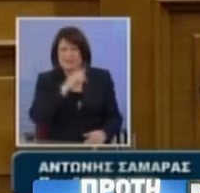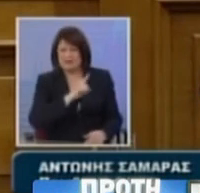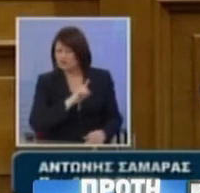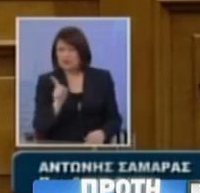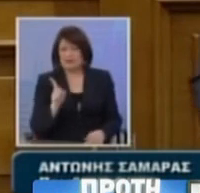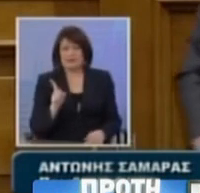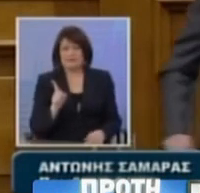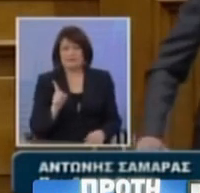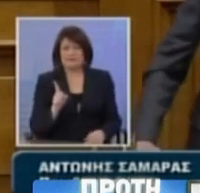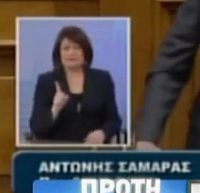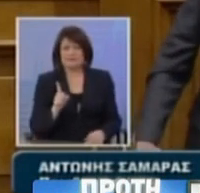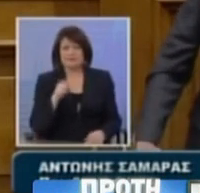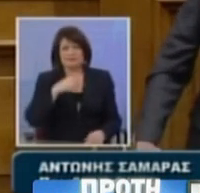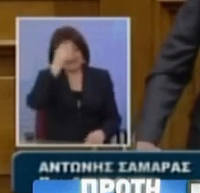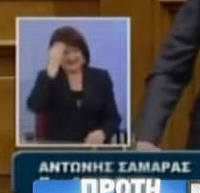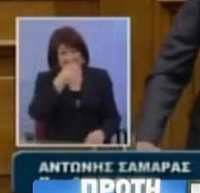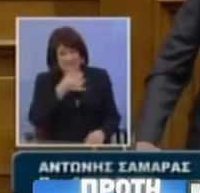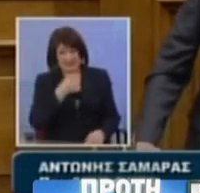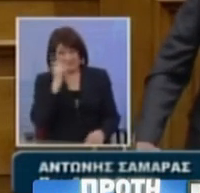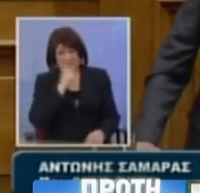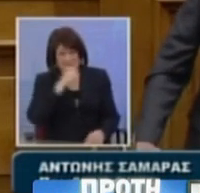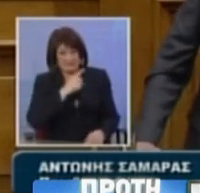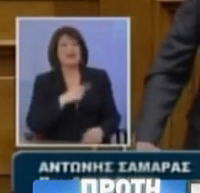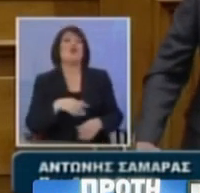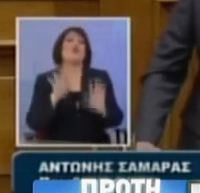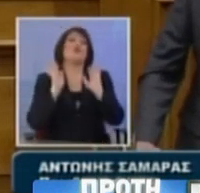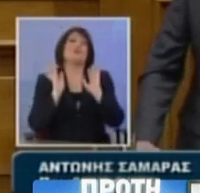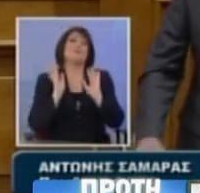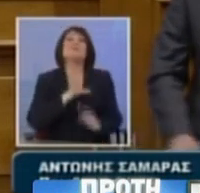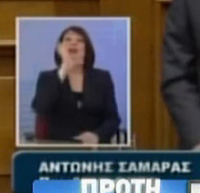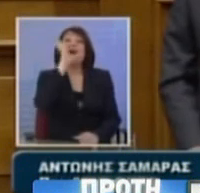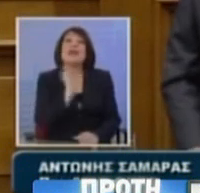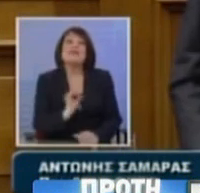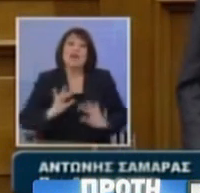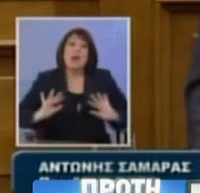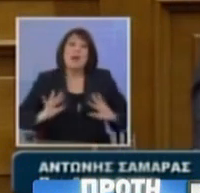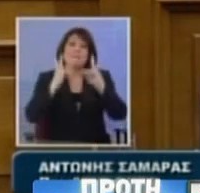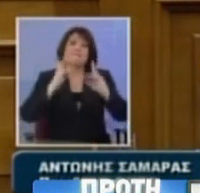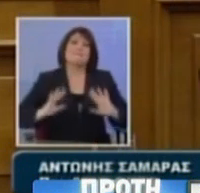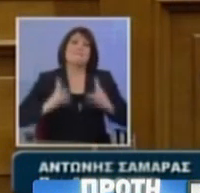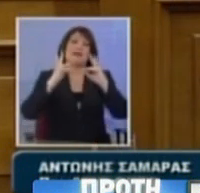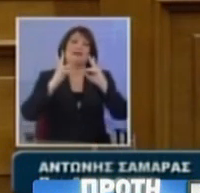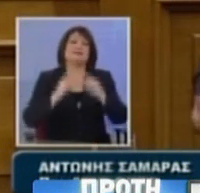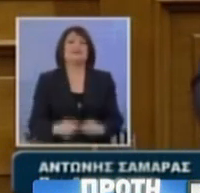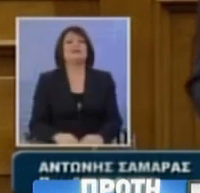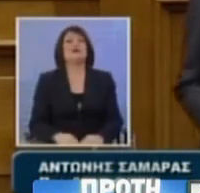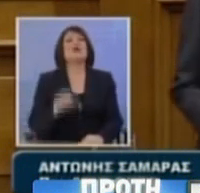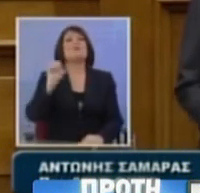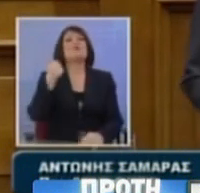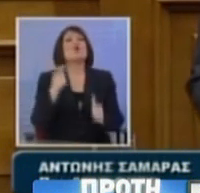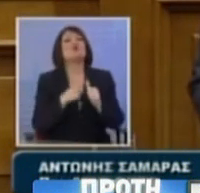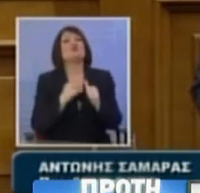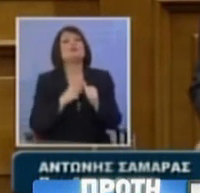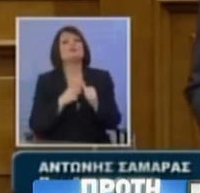κύριος Τσίπρας. Αληθινές επαναστάσεις. Πρώτον, γιατί όπως συμβαίνει με όλες τις πετυχημένες